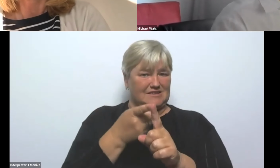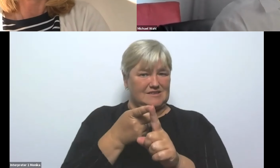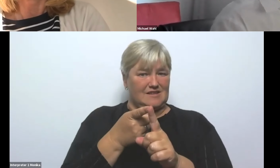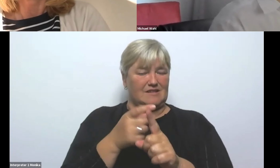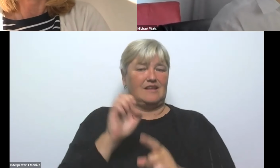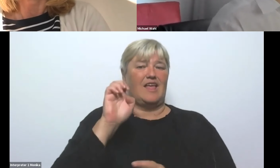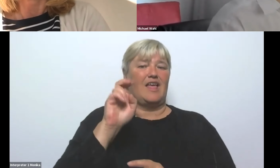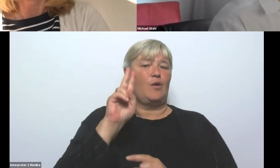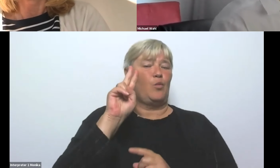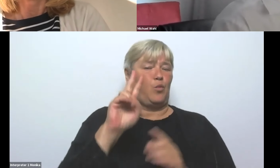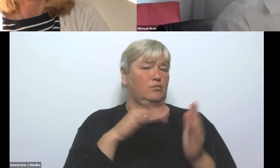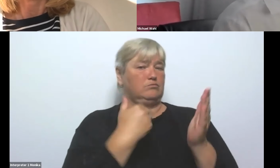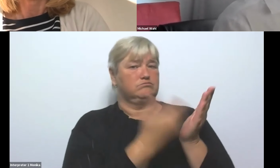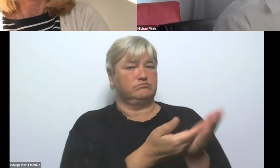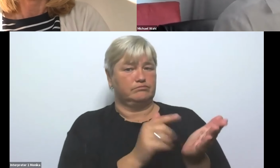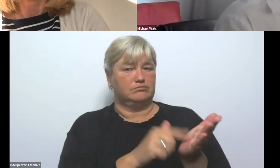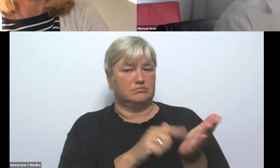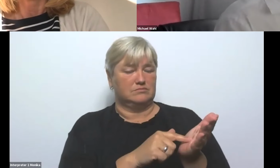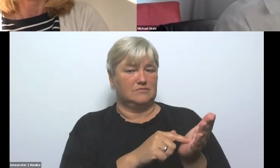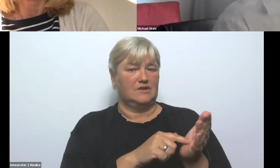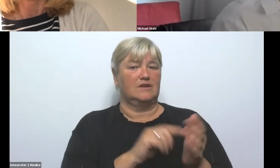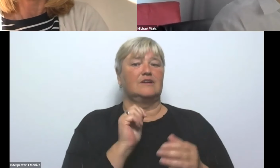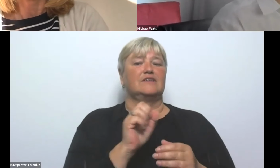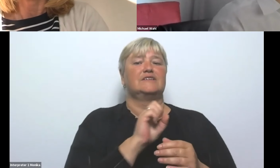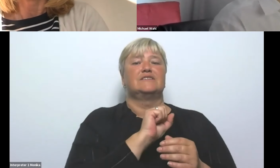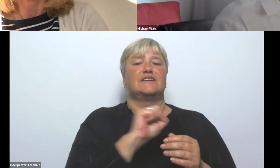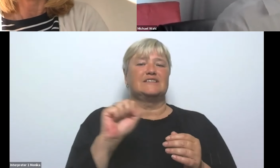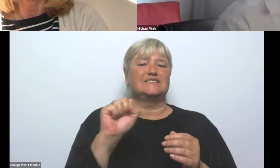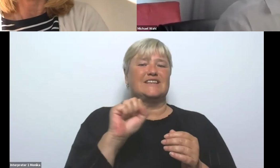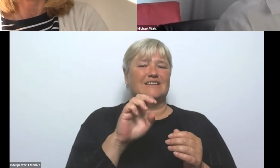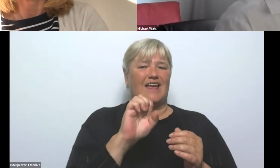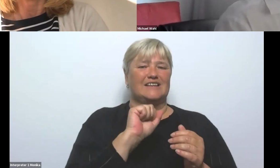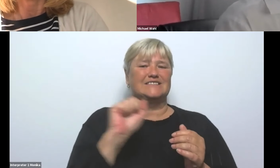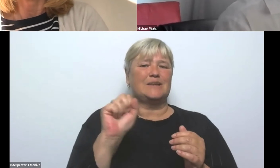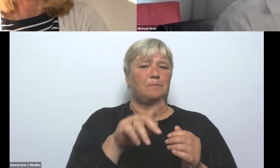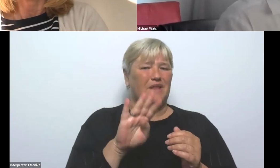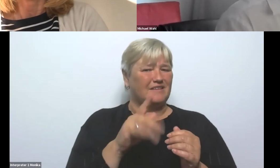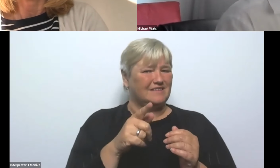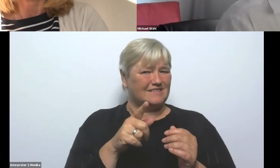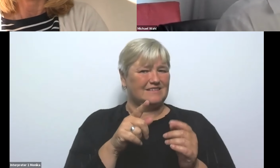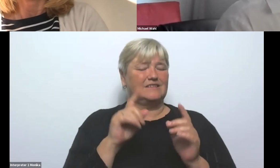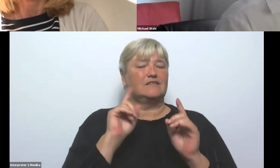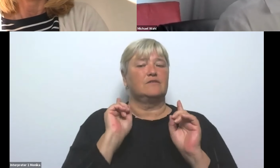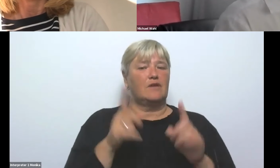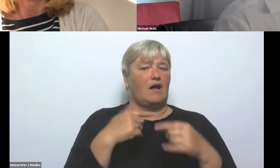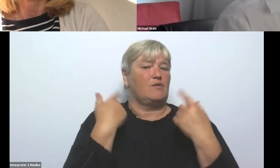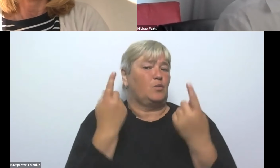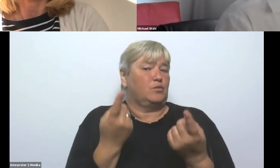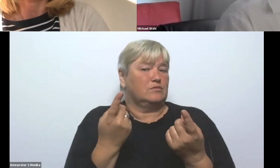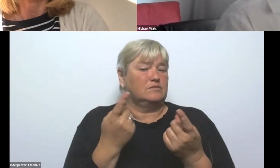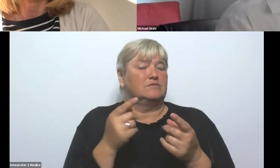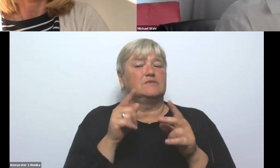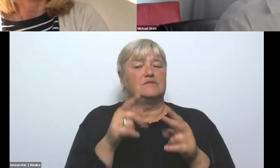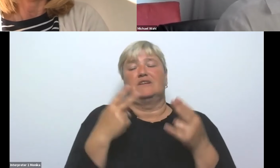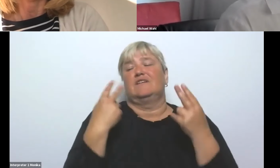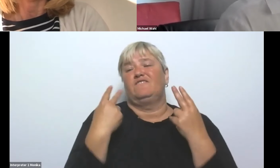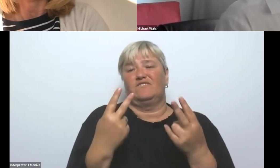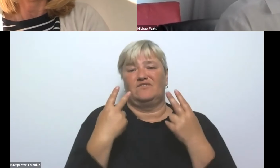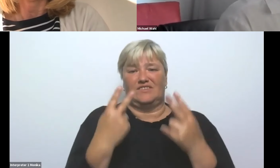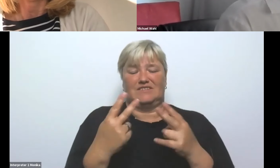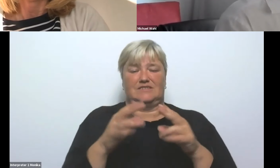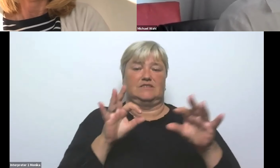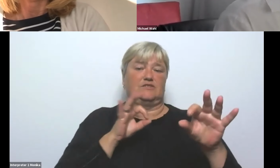ausgegeben sind. Und dann natürlich Accessibility als sustainable, also als nachhaltig zu klassifizieren, ist natürlich richtig und wichtig und